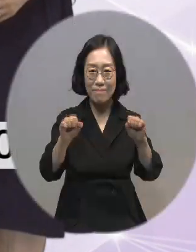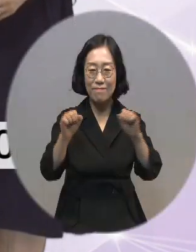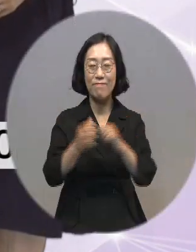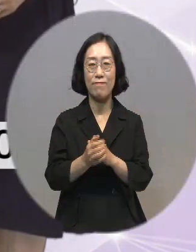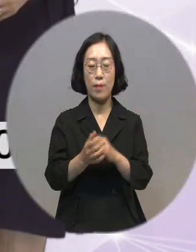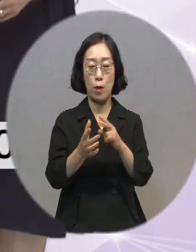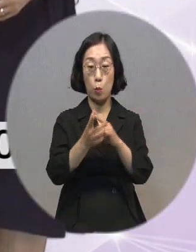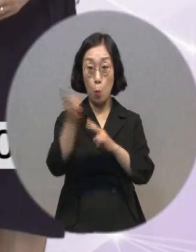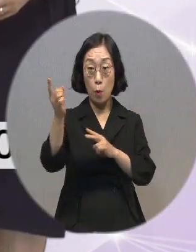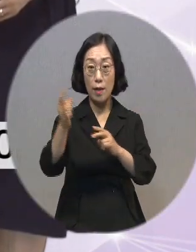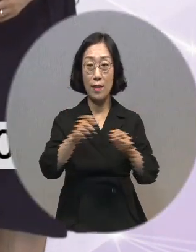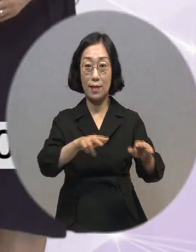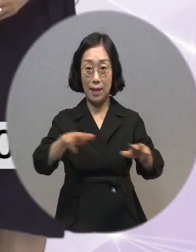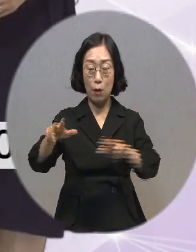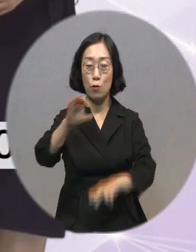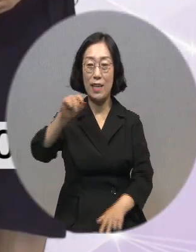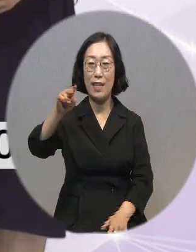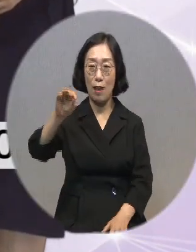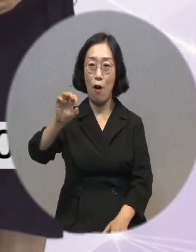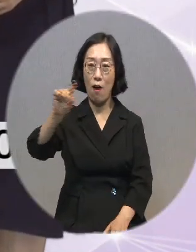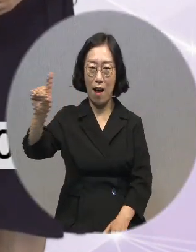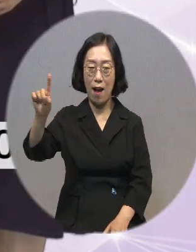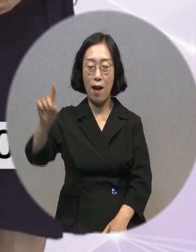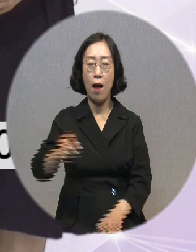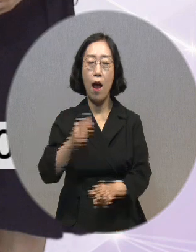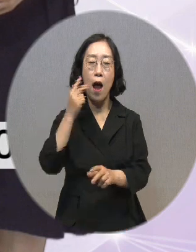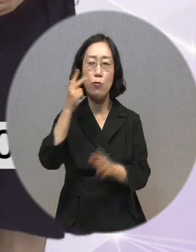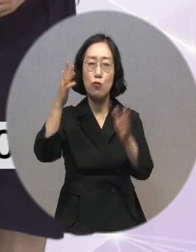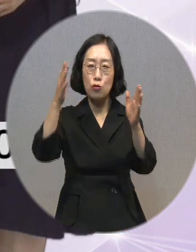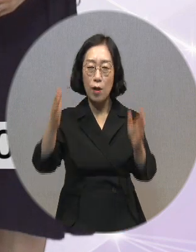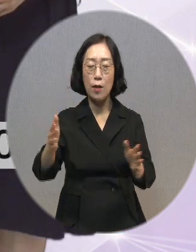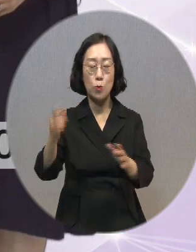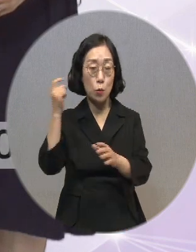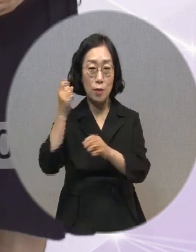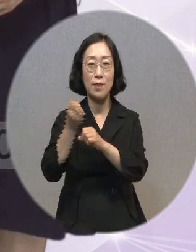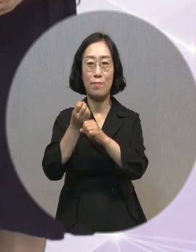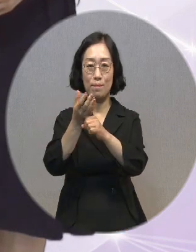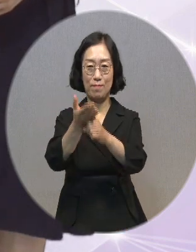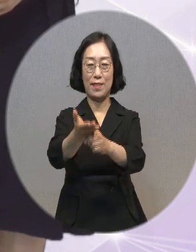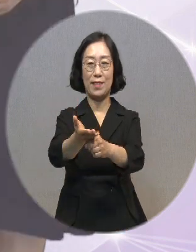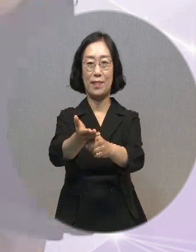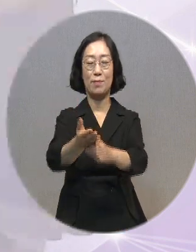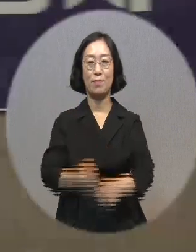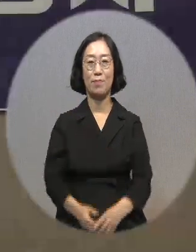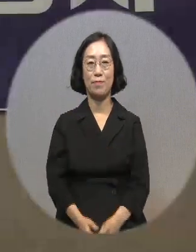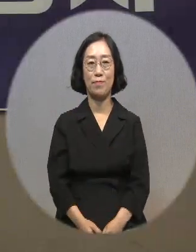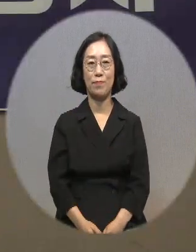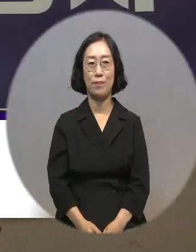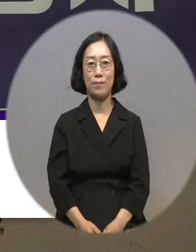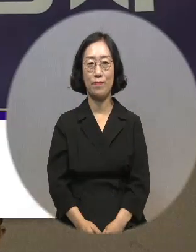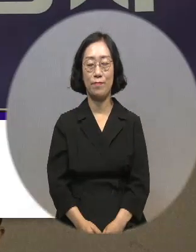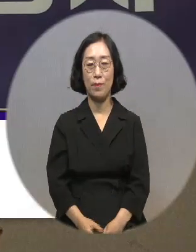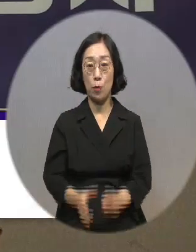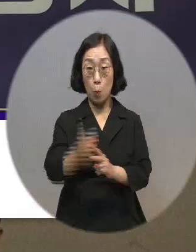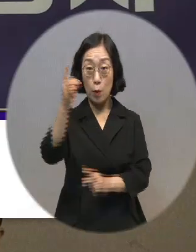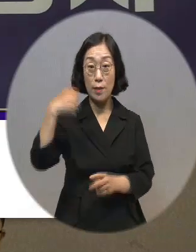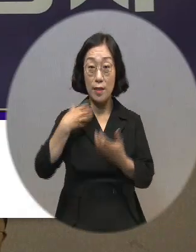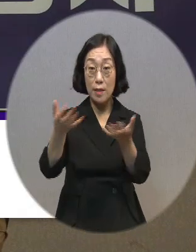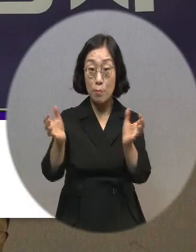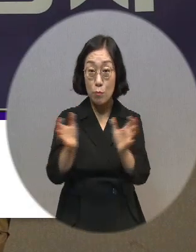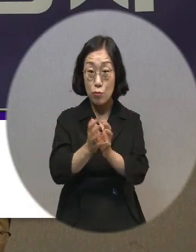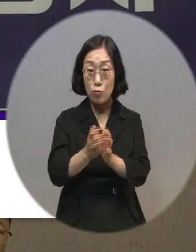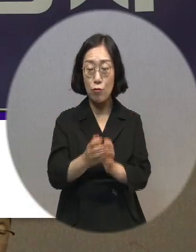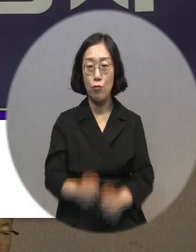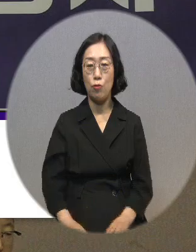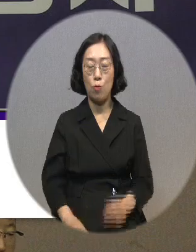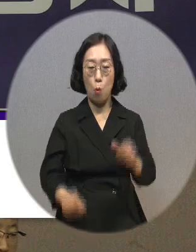안녕하십니까. 통일나우의 이영아입니다. 한 주간의 통일 소식 브리핑에서 전해드립니다. 통일부는 지난 28일